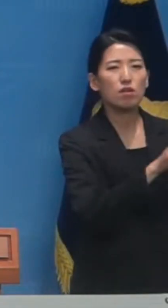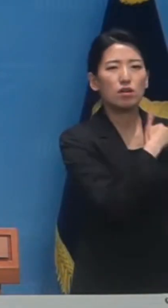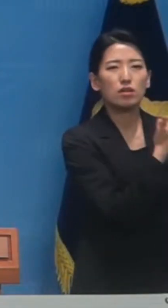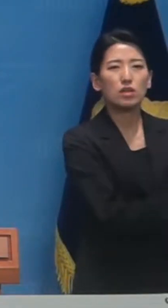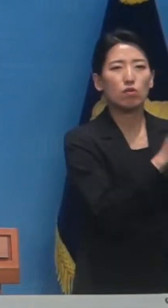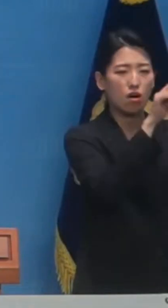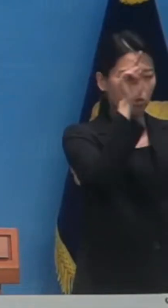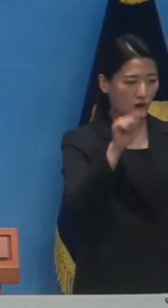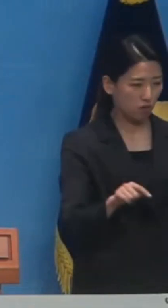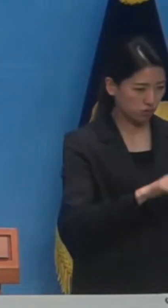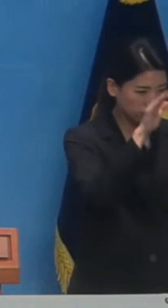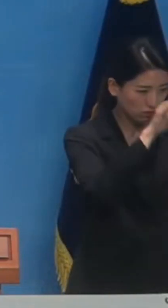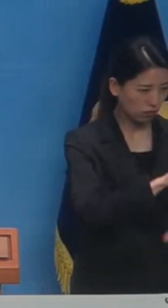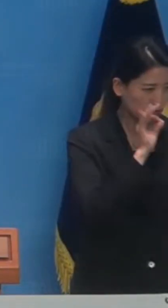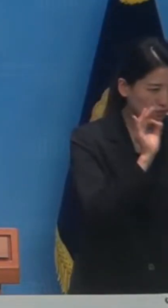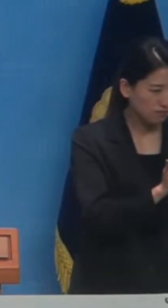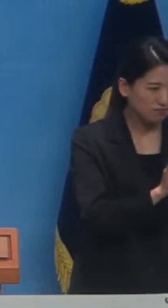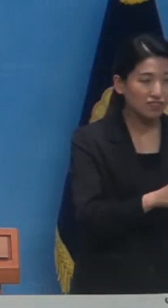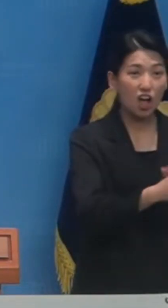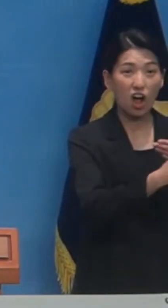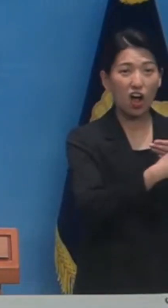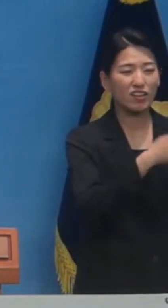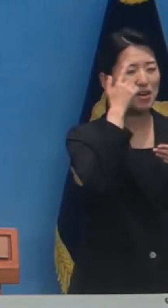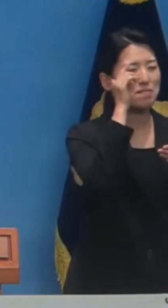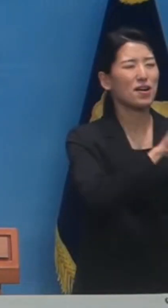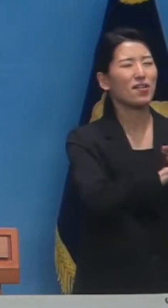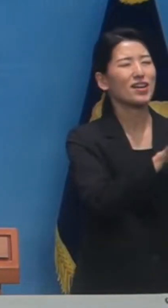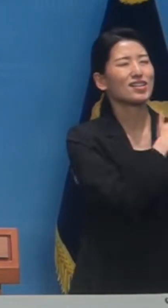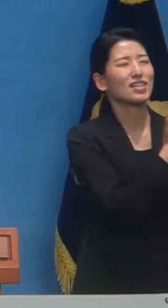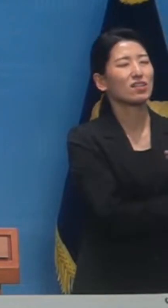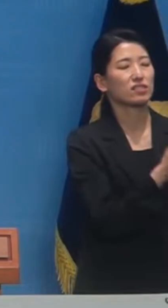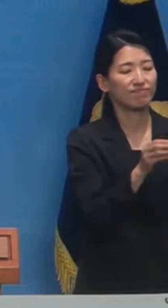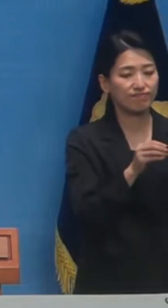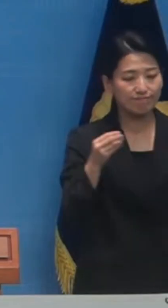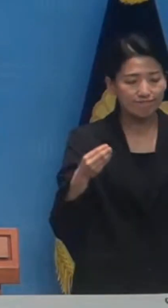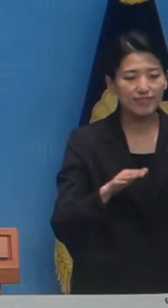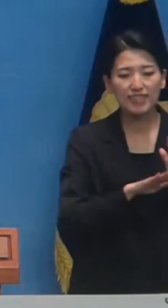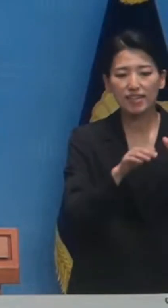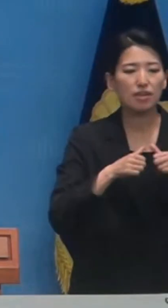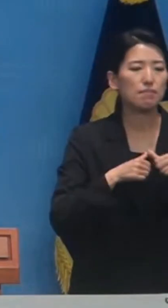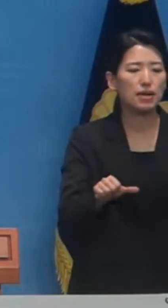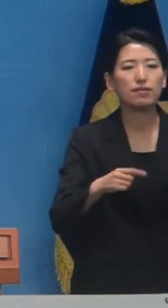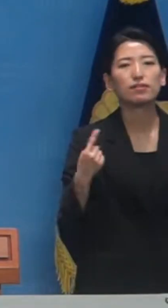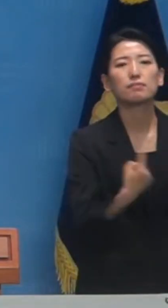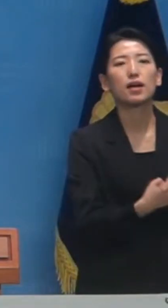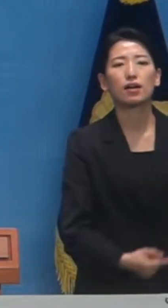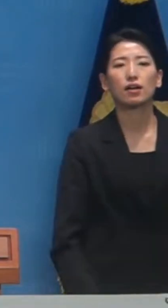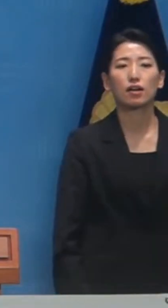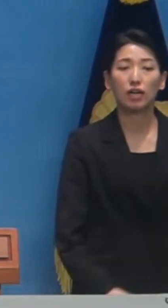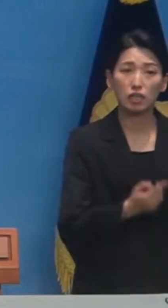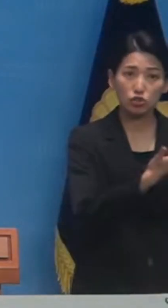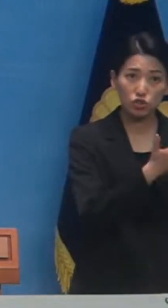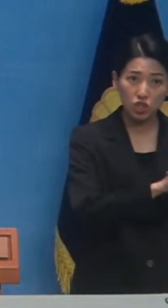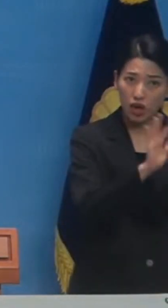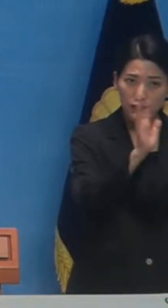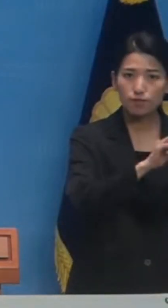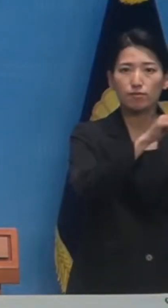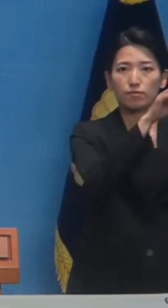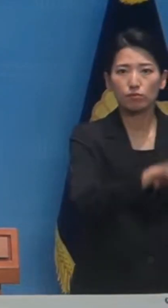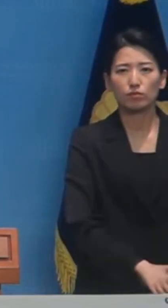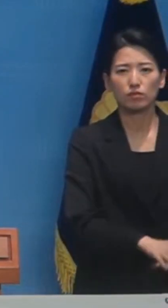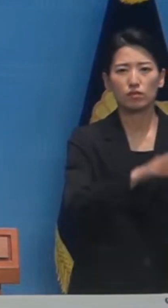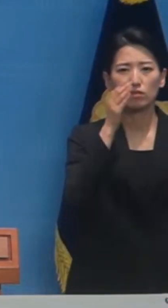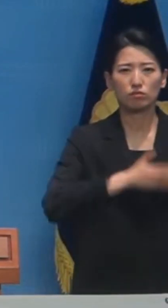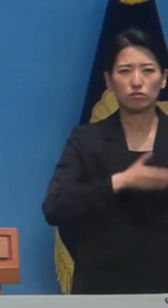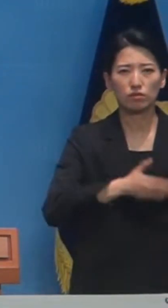제주평화인권헌장은 평화와 인권이라는 말로 가정을 파괴하는 선언문입니다. 수정이 아닌 전면 폐기만이